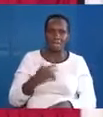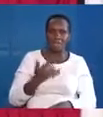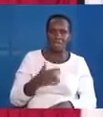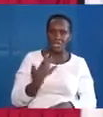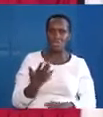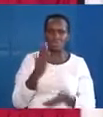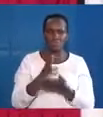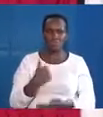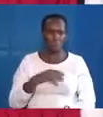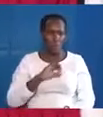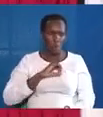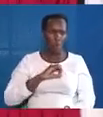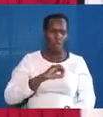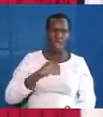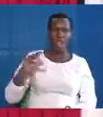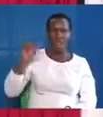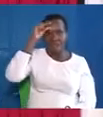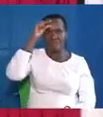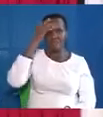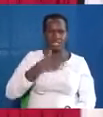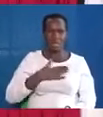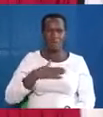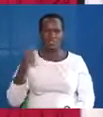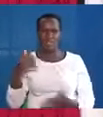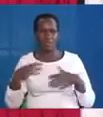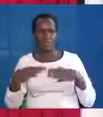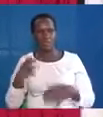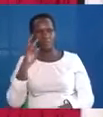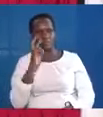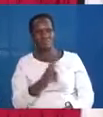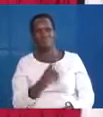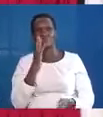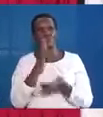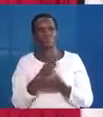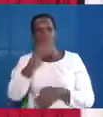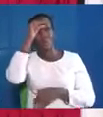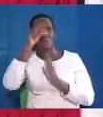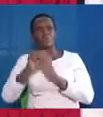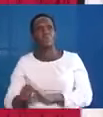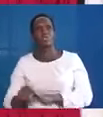serikali na wengine wanajiona ya kwamba wametengwa na serikali.